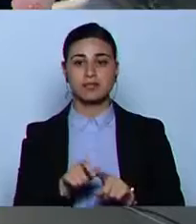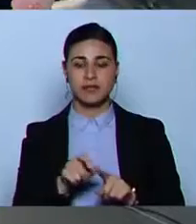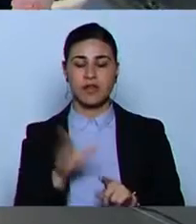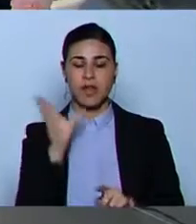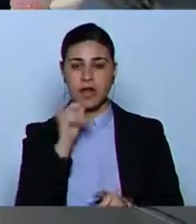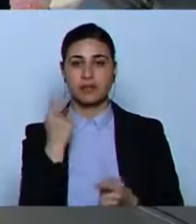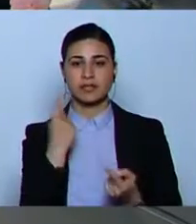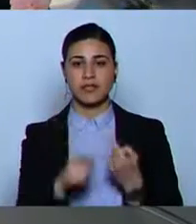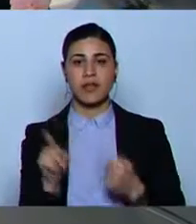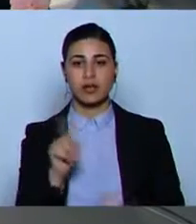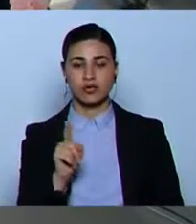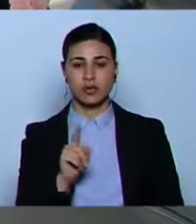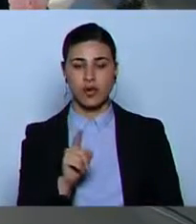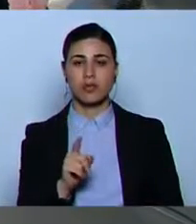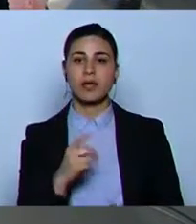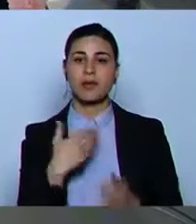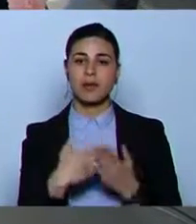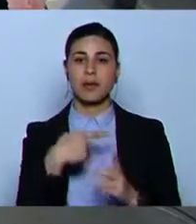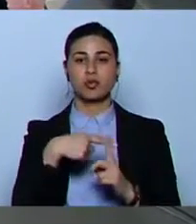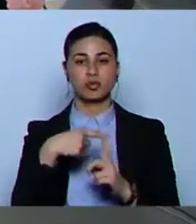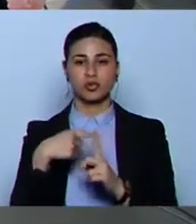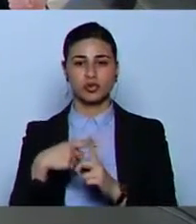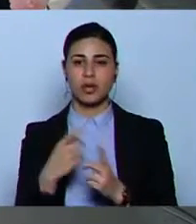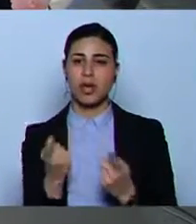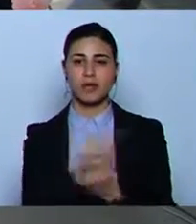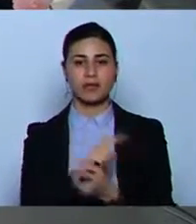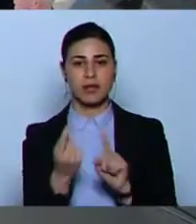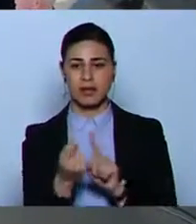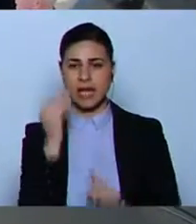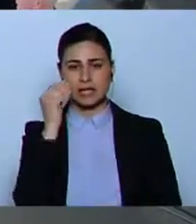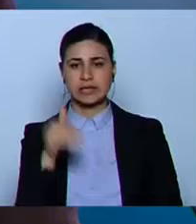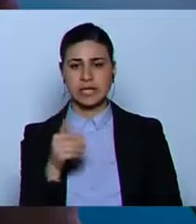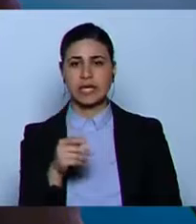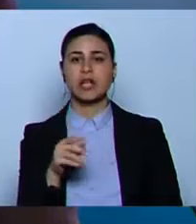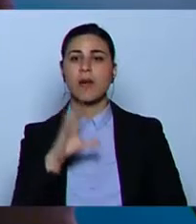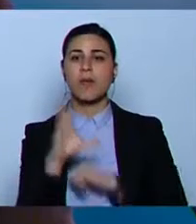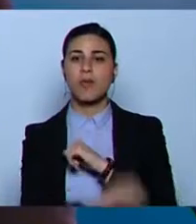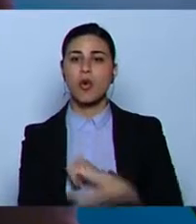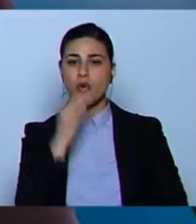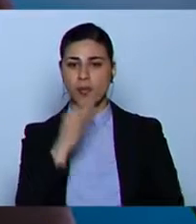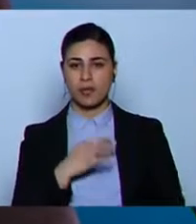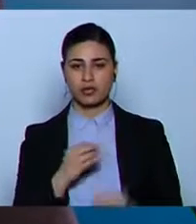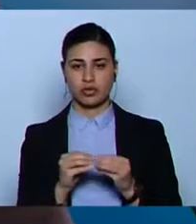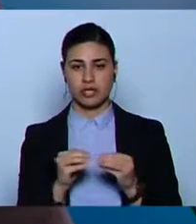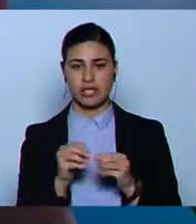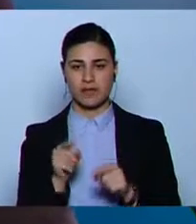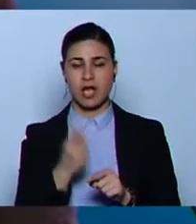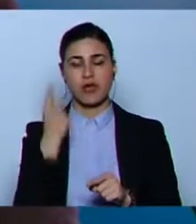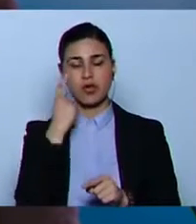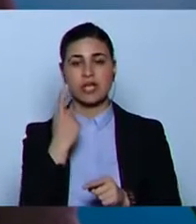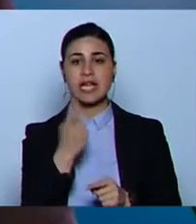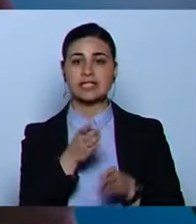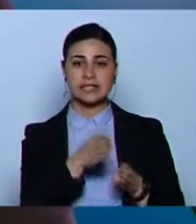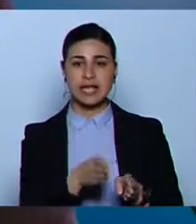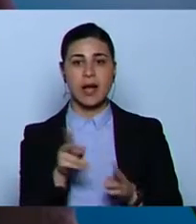და გვესმის, რომ შესაკრებთა გადანაცვლებით ჯამი არ შეიცვლება და ეს მოხდება ერთი გზით თუ